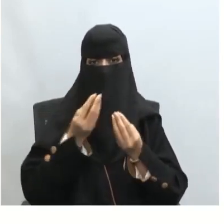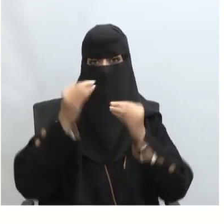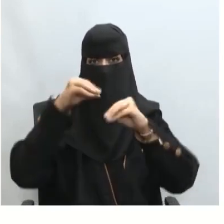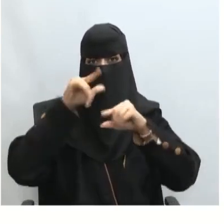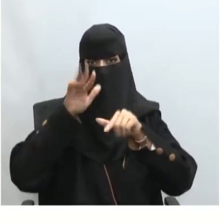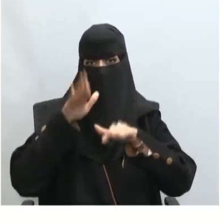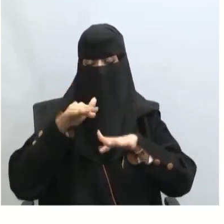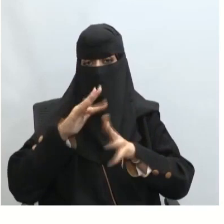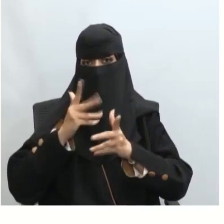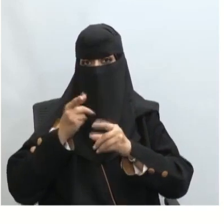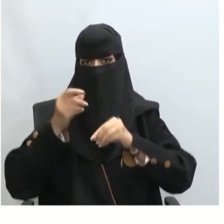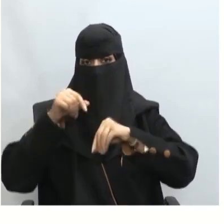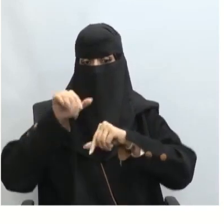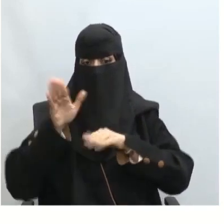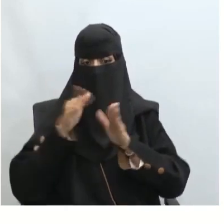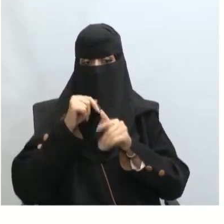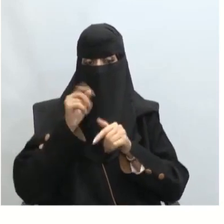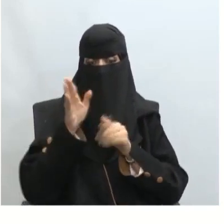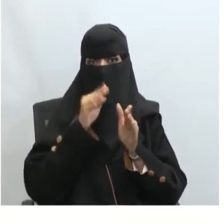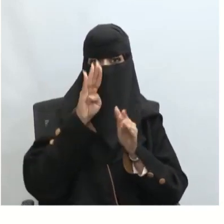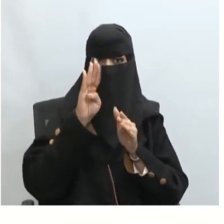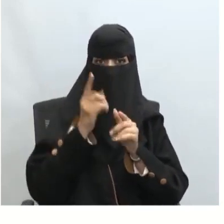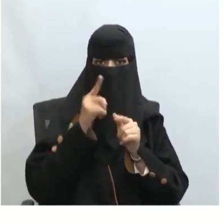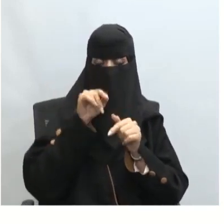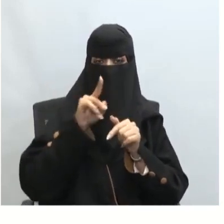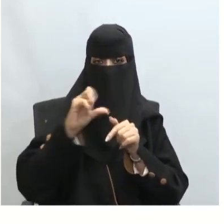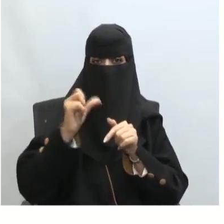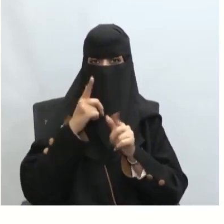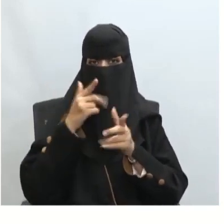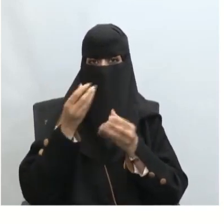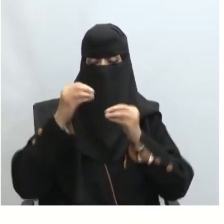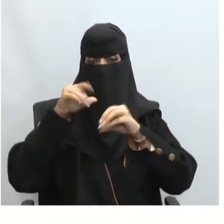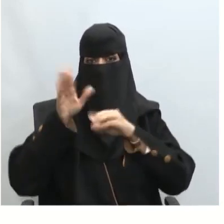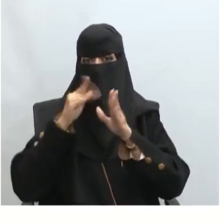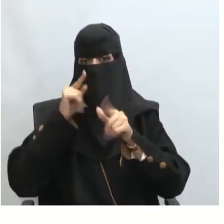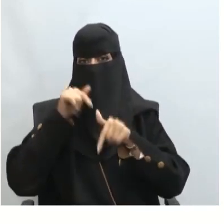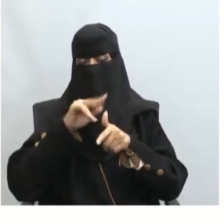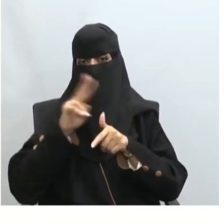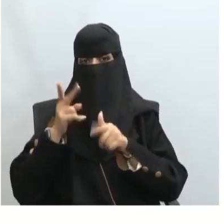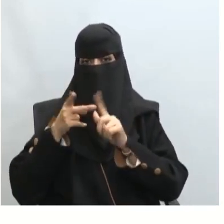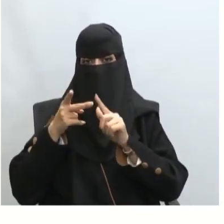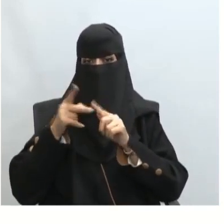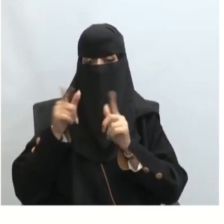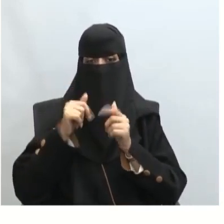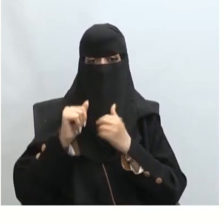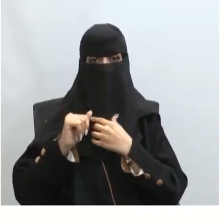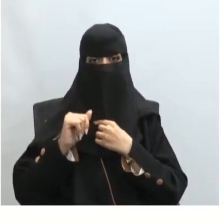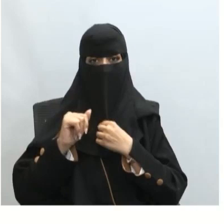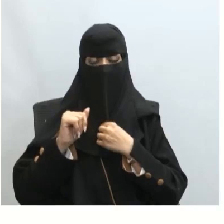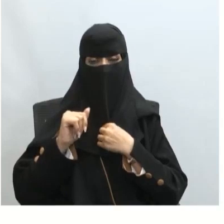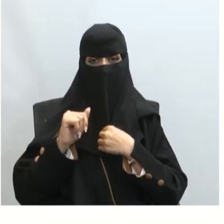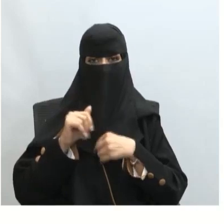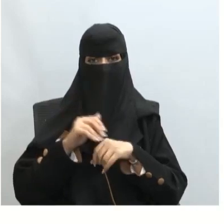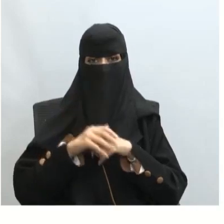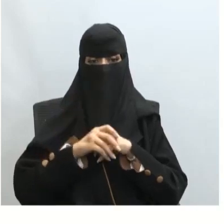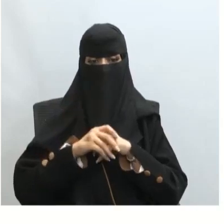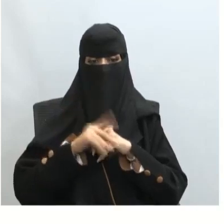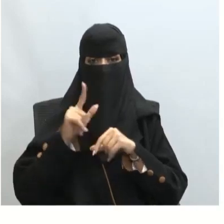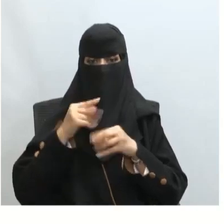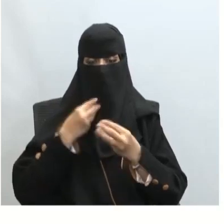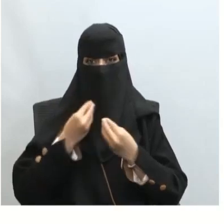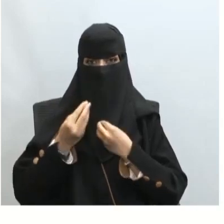حيث تم اضافه الهيدروجين على كربون والكلور على الكربون الاخرى اذا